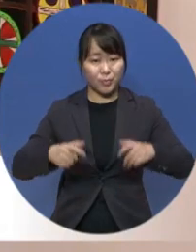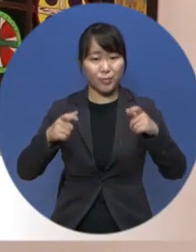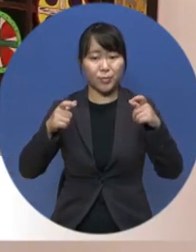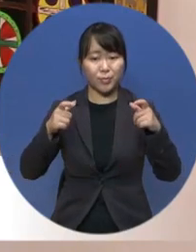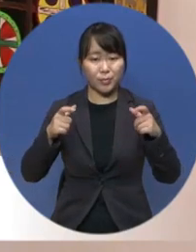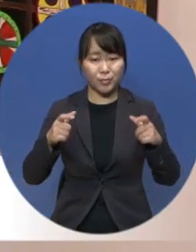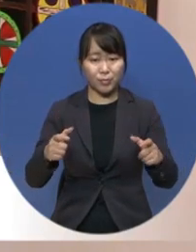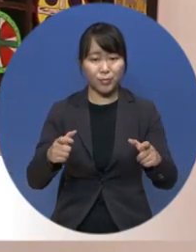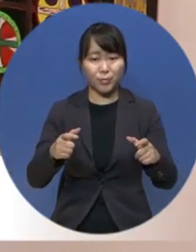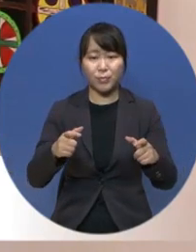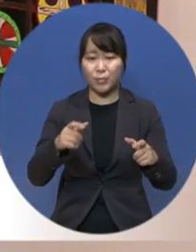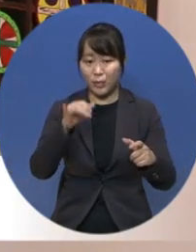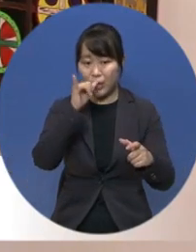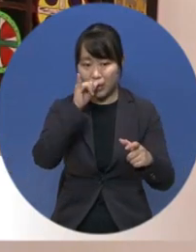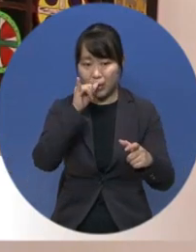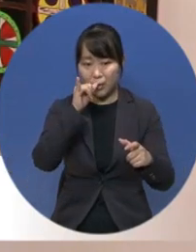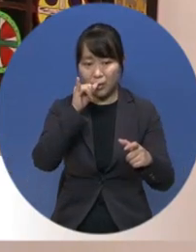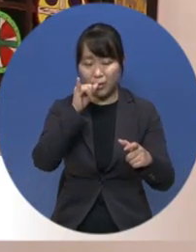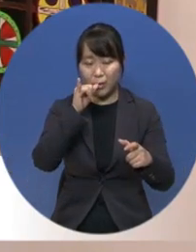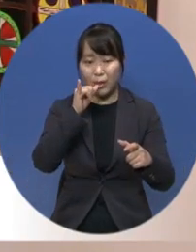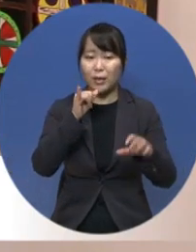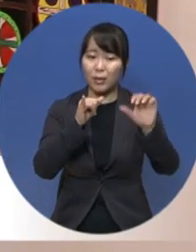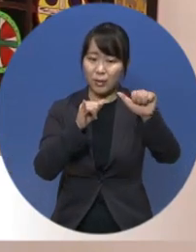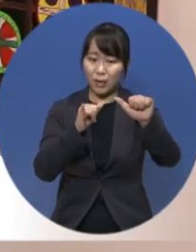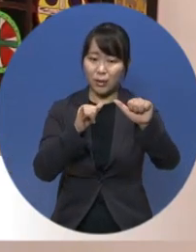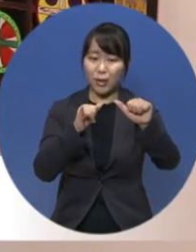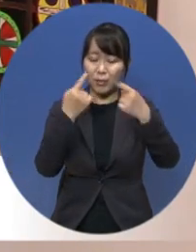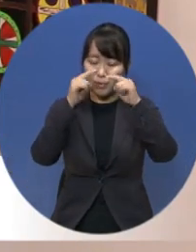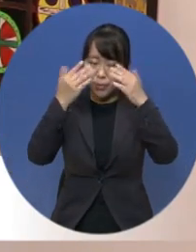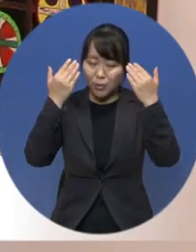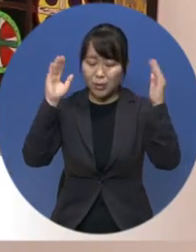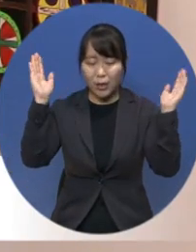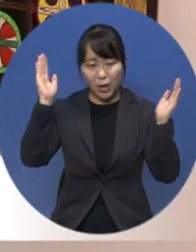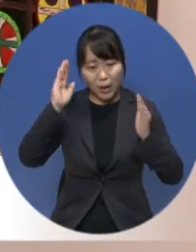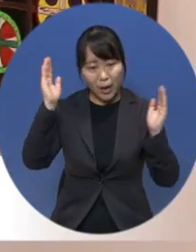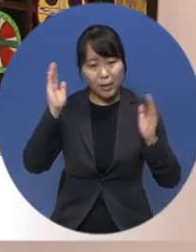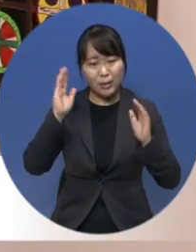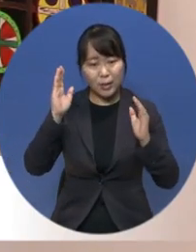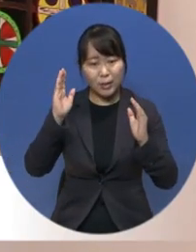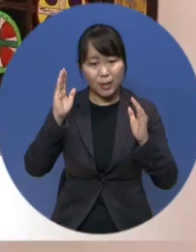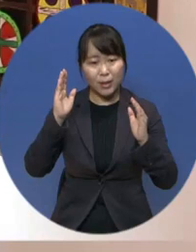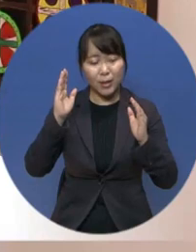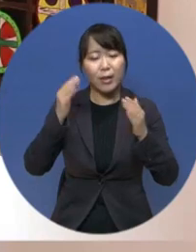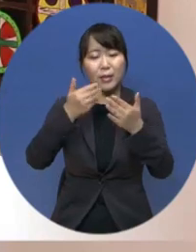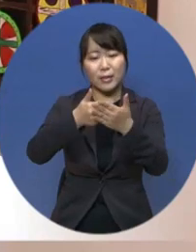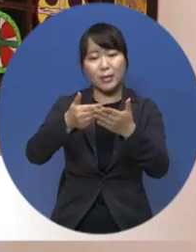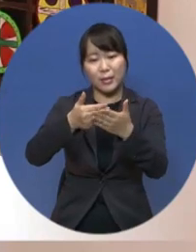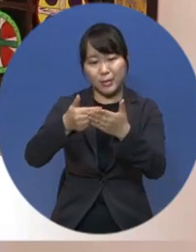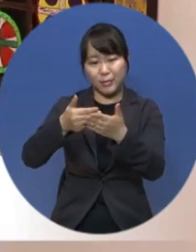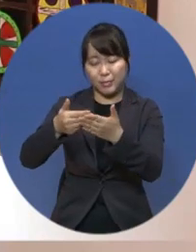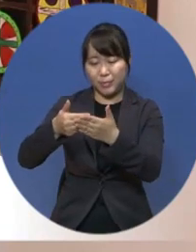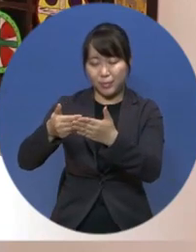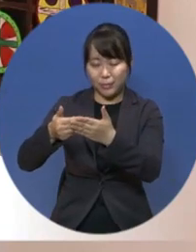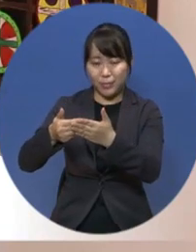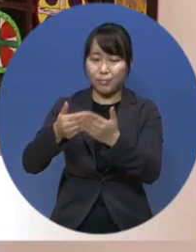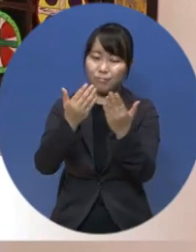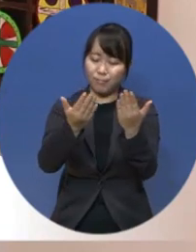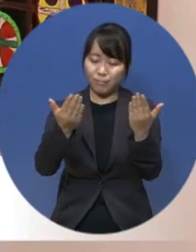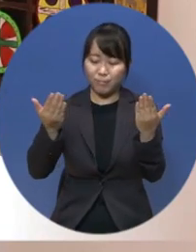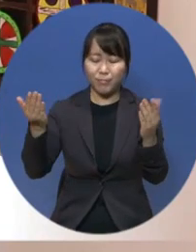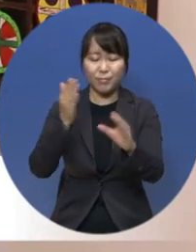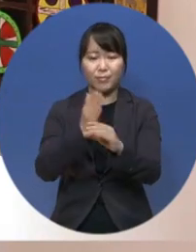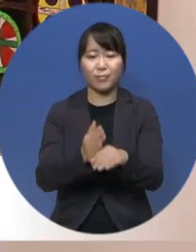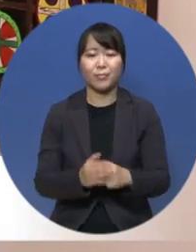우리 학생들의 작품 즉 방주는 남해에 있는 어 다잡게 미술 대학의 학생들 작품을